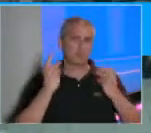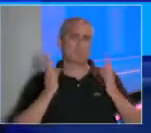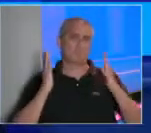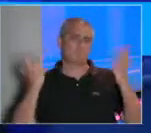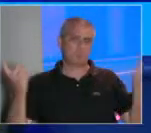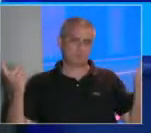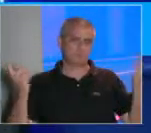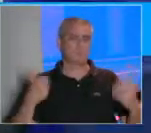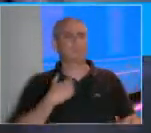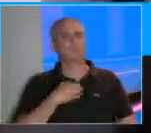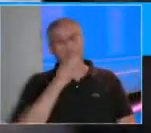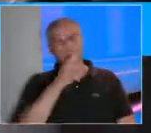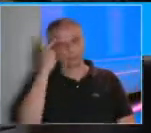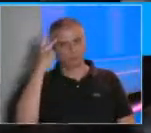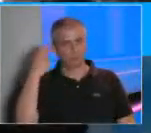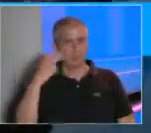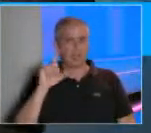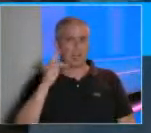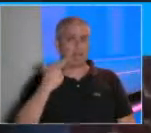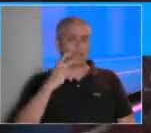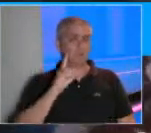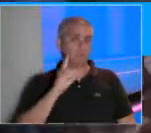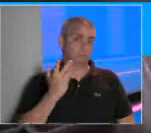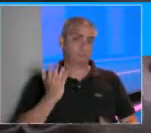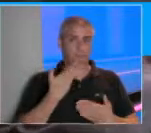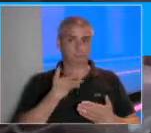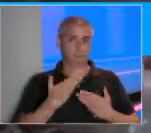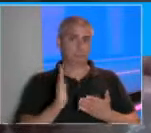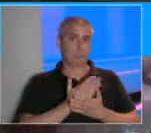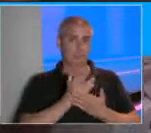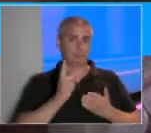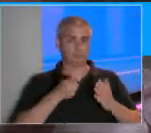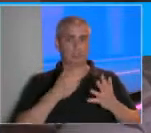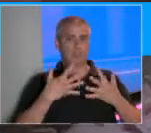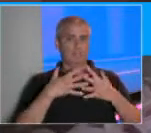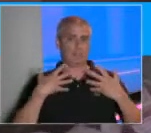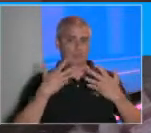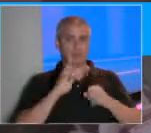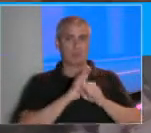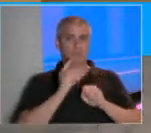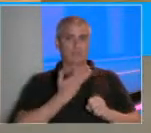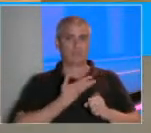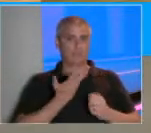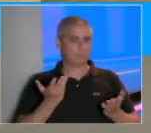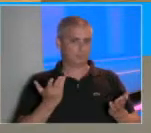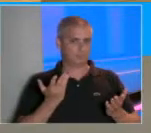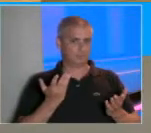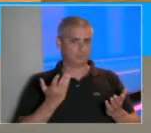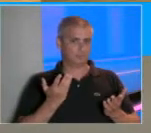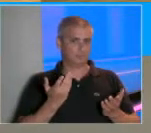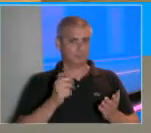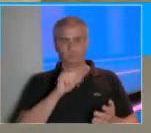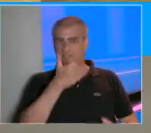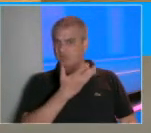כן. אני רוצה לשאול אותך, פרופסור לד, לקראת ההחלטות שאמור לקבל הקבינט, קבינט הקורונה,